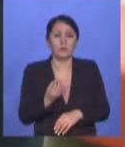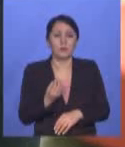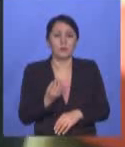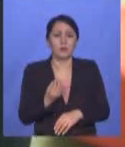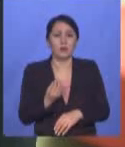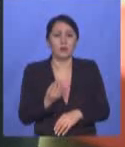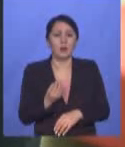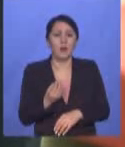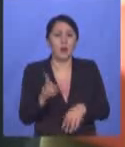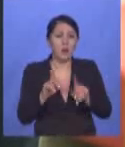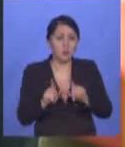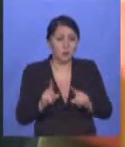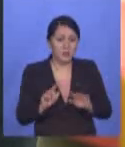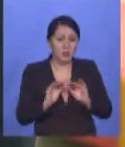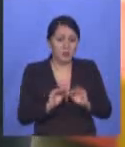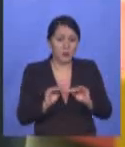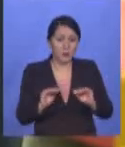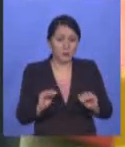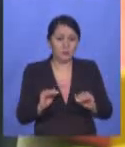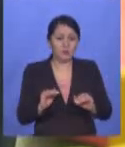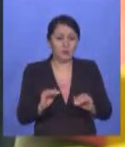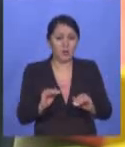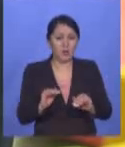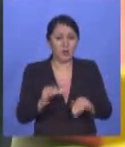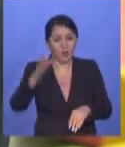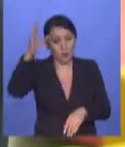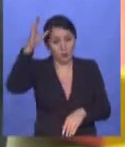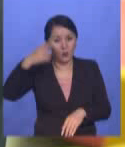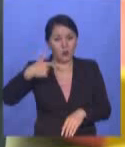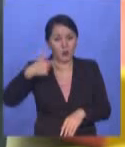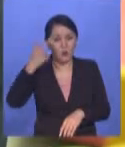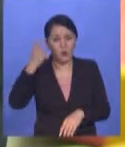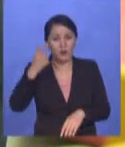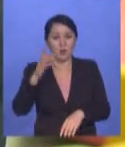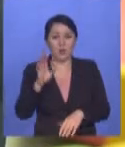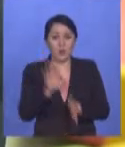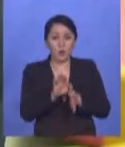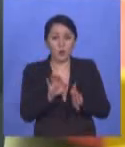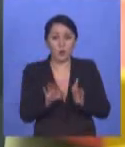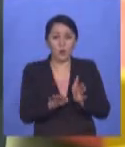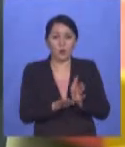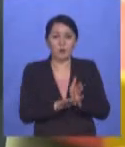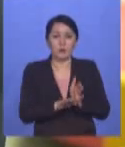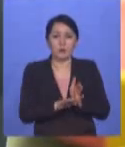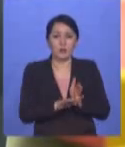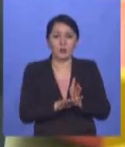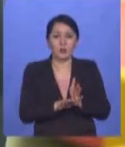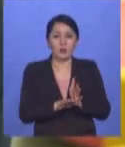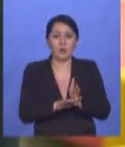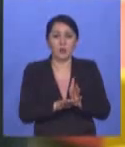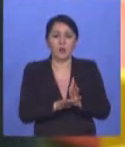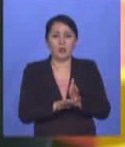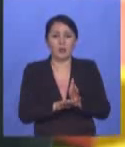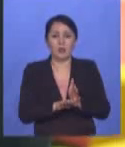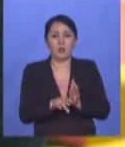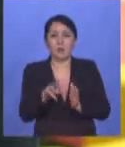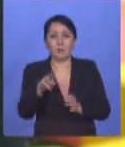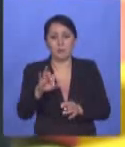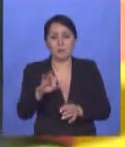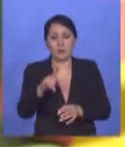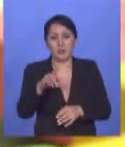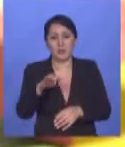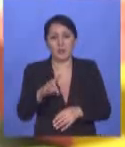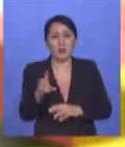әсіресе балалардың оқу сауаттылығы өте төмен деген соңғы жылдар қазір мына ПИЗА-ның зерттеулері